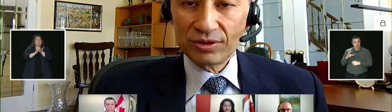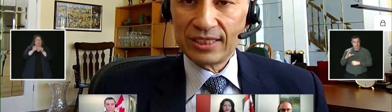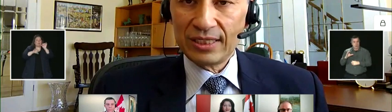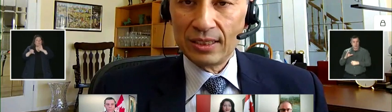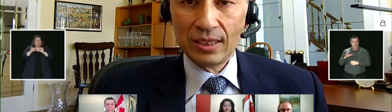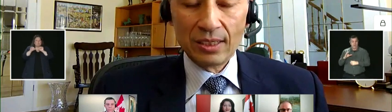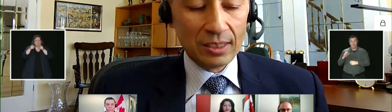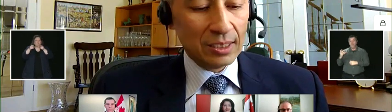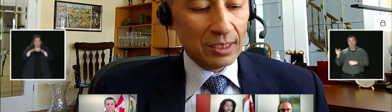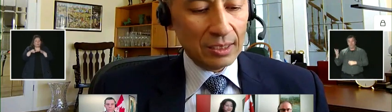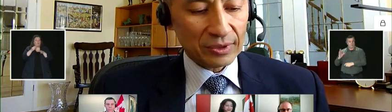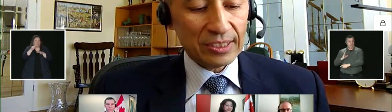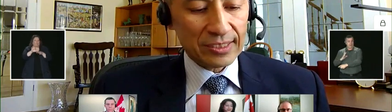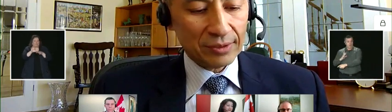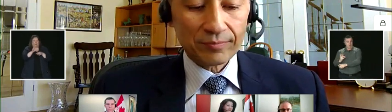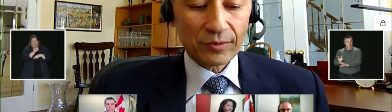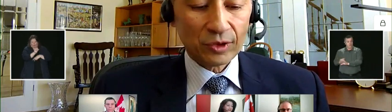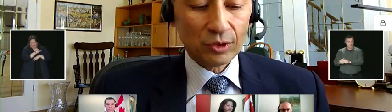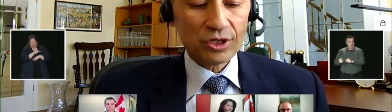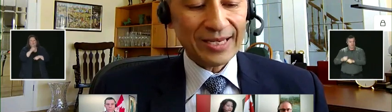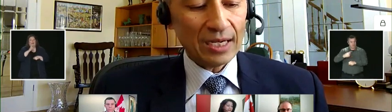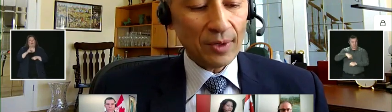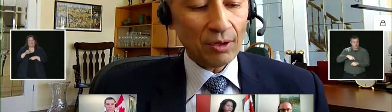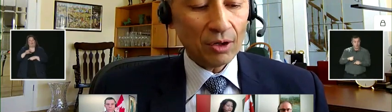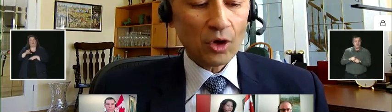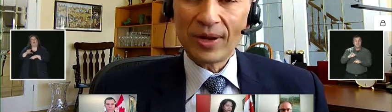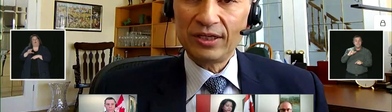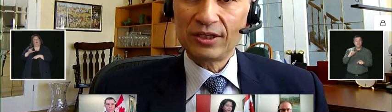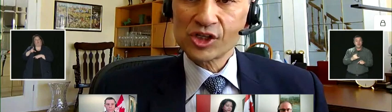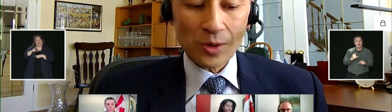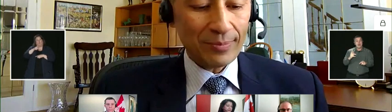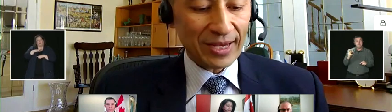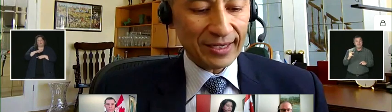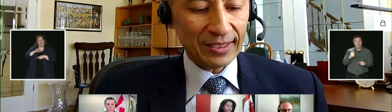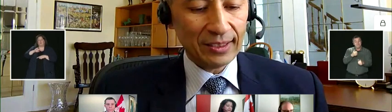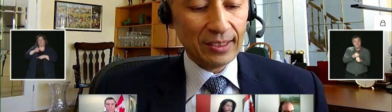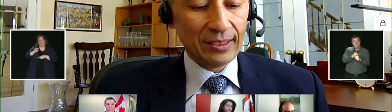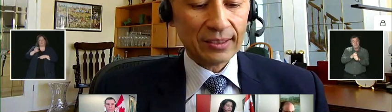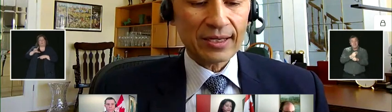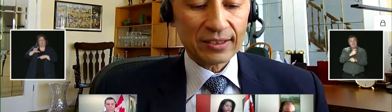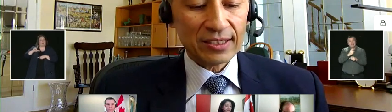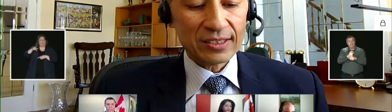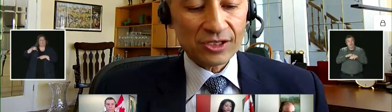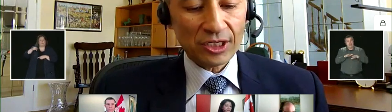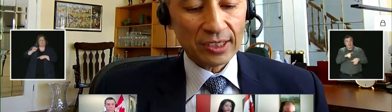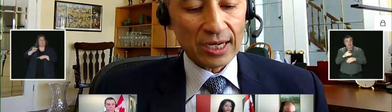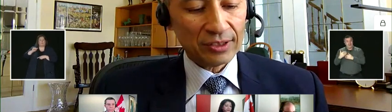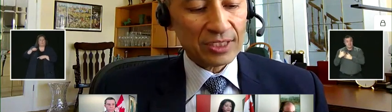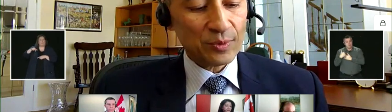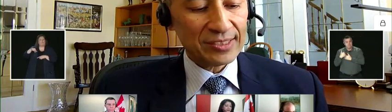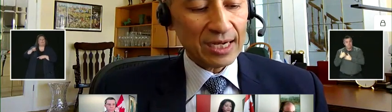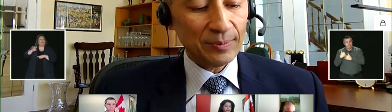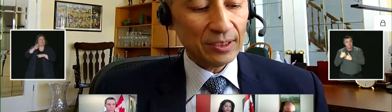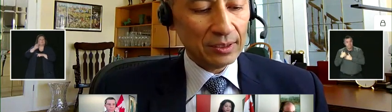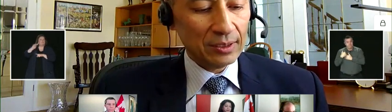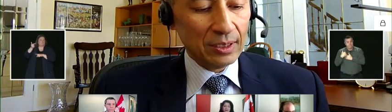sont aussi présents. Nous sommes également en compagnie de Joelle Paquette, directrice générale